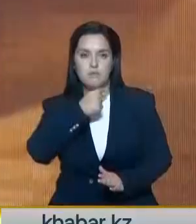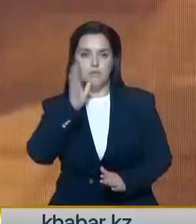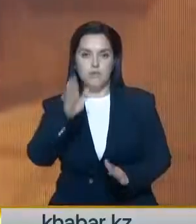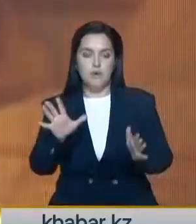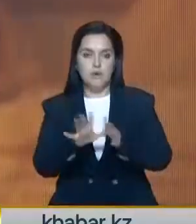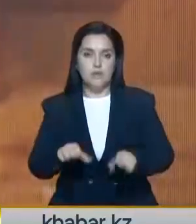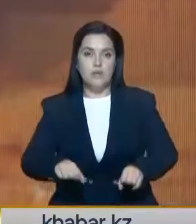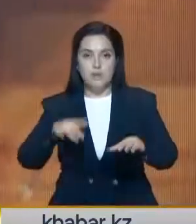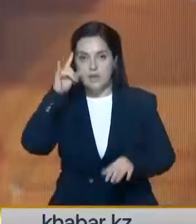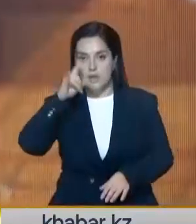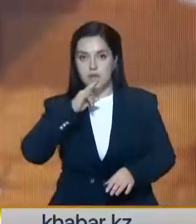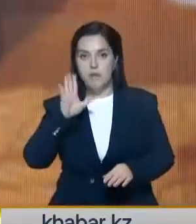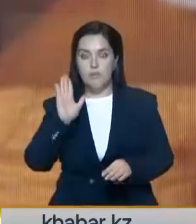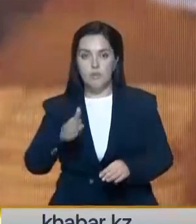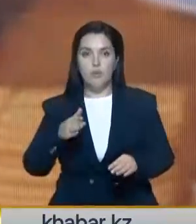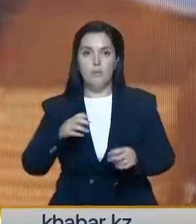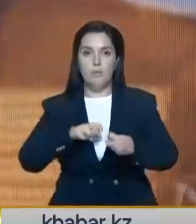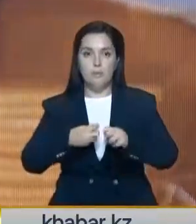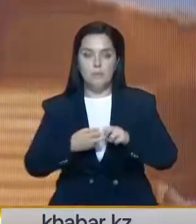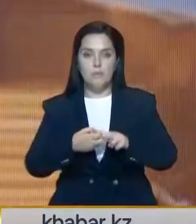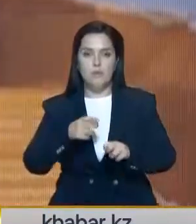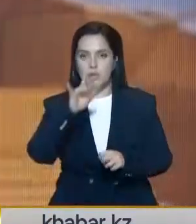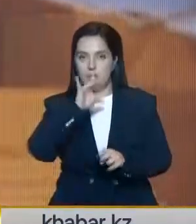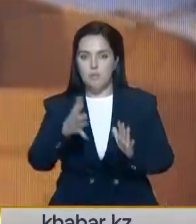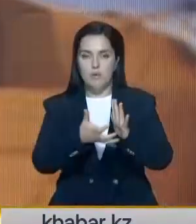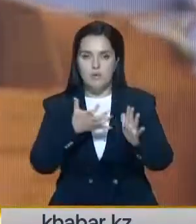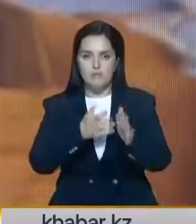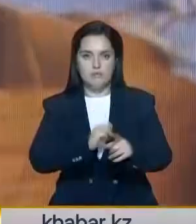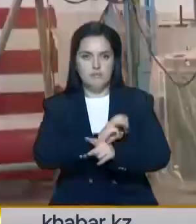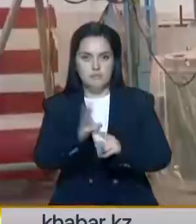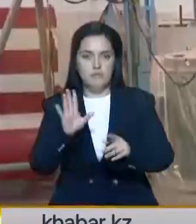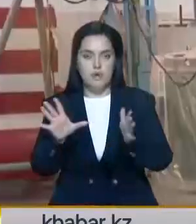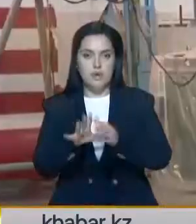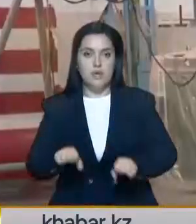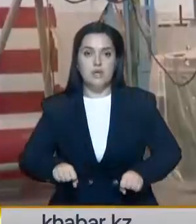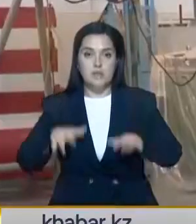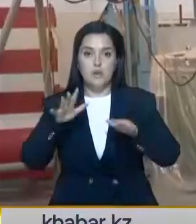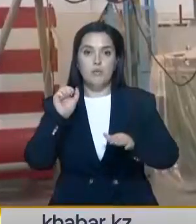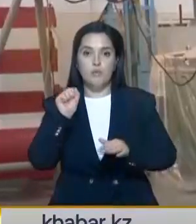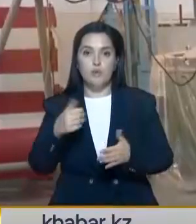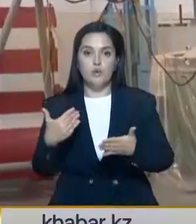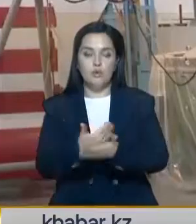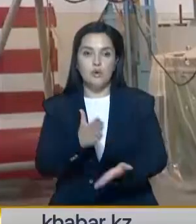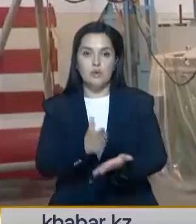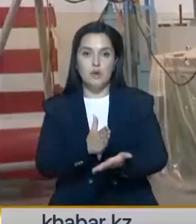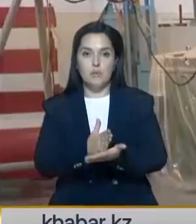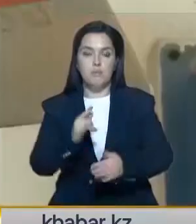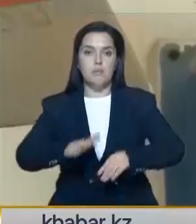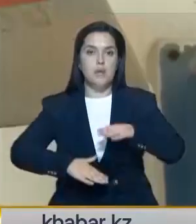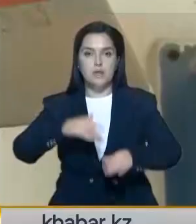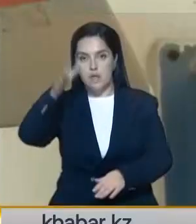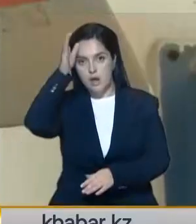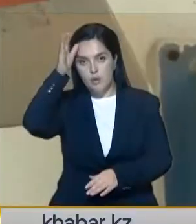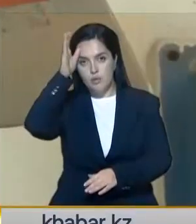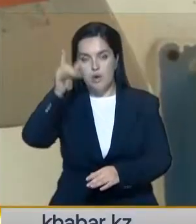будет способствовать решению проблемы дефицита электрической мощности в стране. АЭС также позволит создать новое направление в прикладной